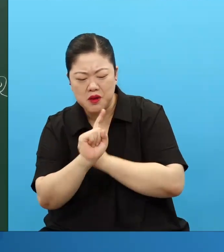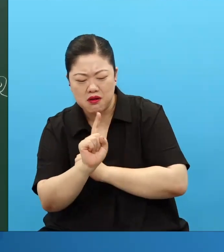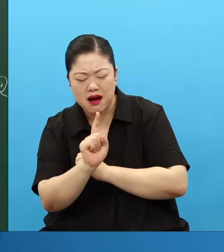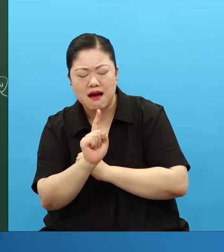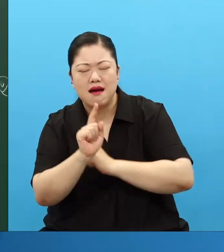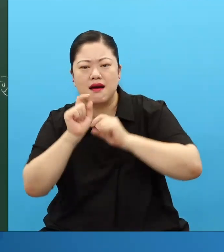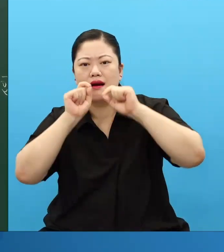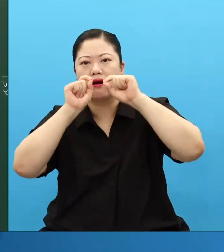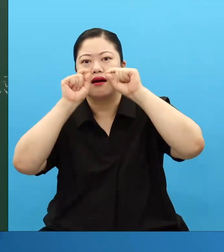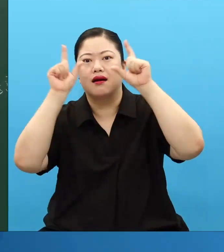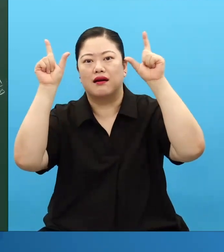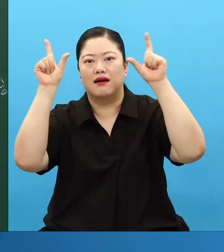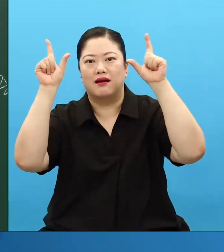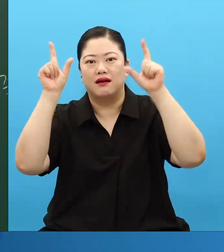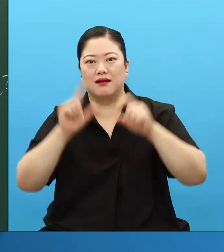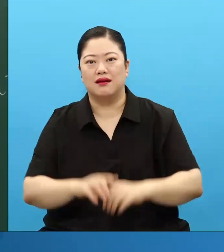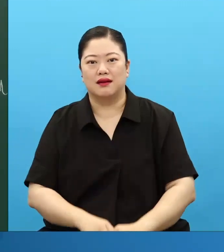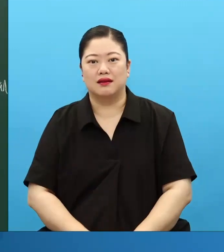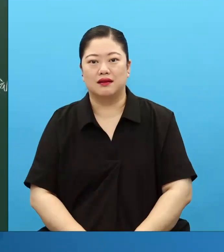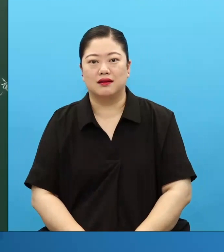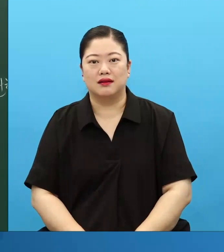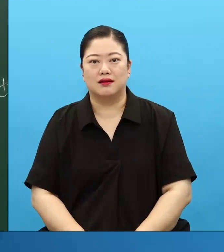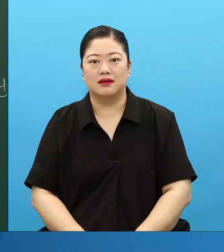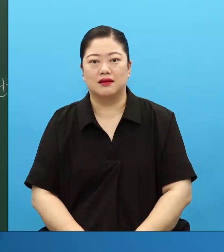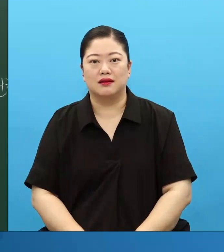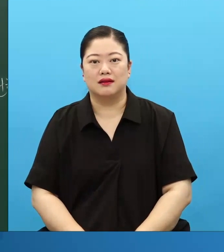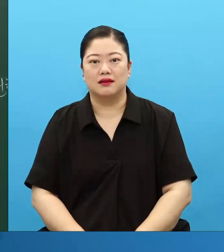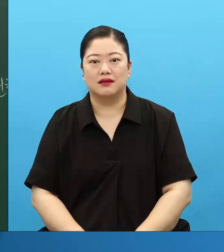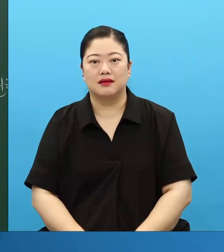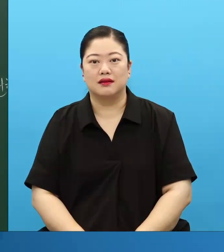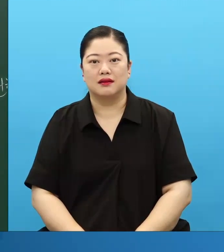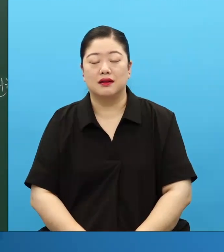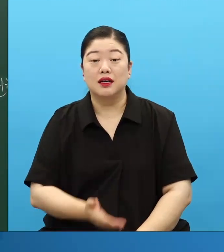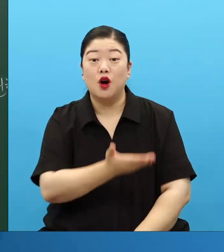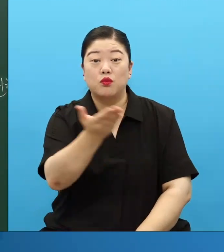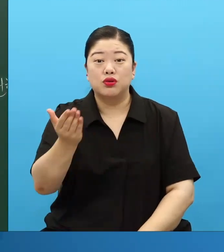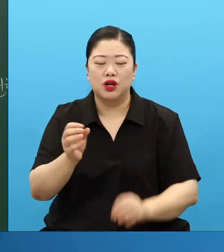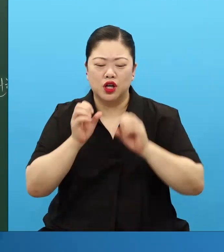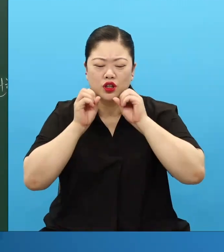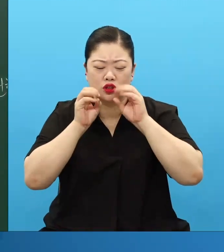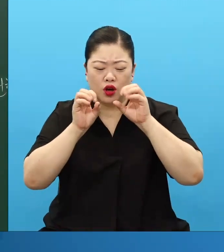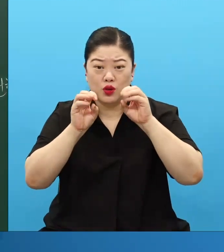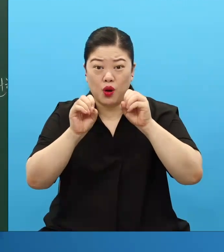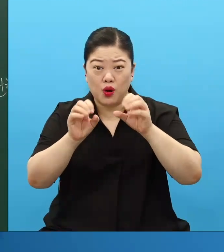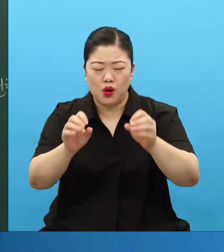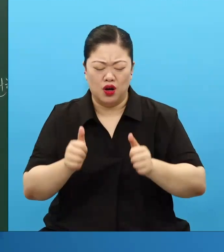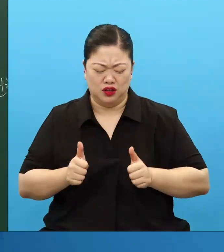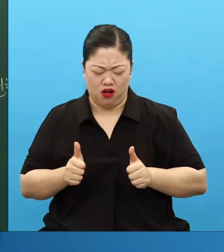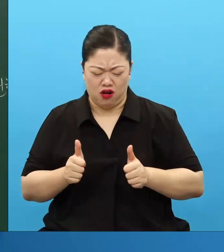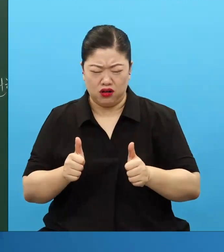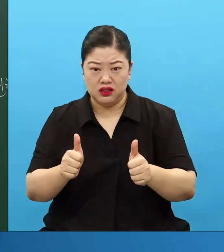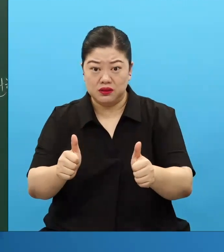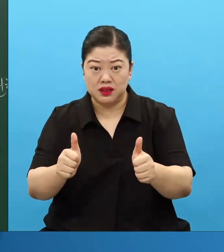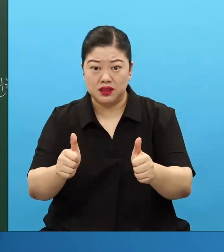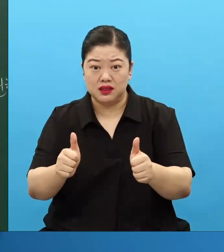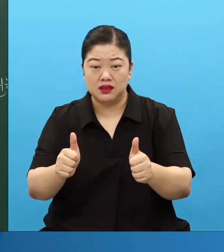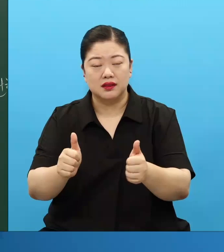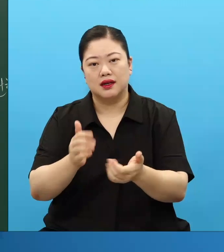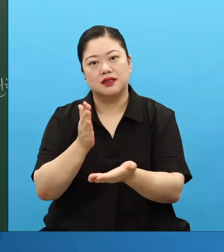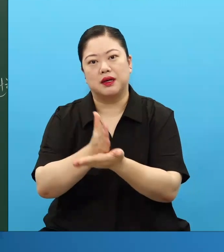성전화의 응답이 오니까 뭐가 됩니까? Ultimately, because you're the answer of establishing the throne, what follows? 여러분이 증인이 되는 겁니다. You